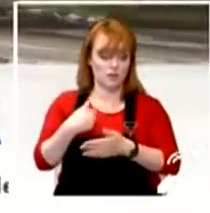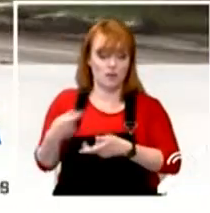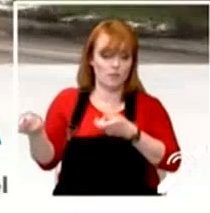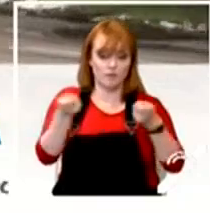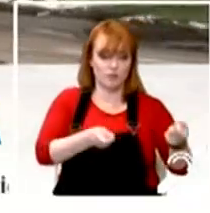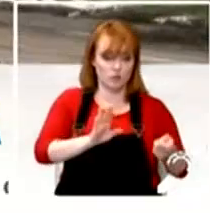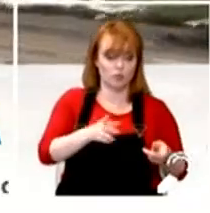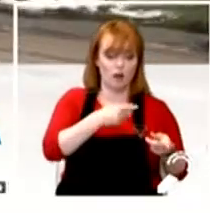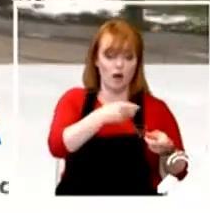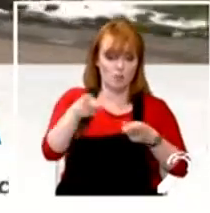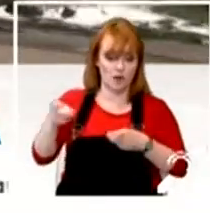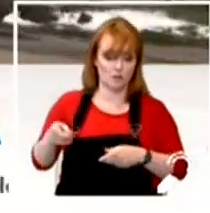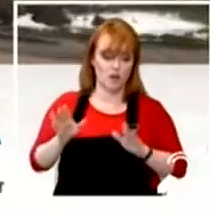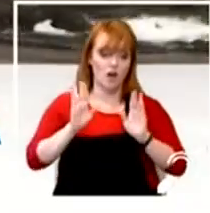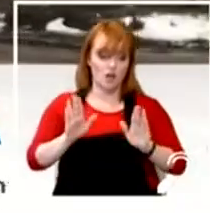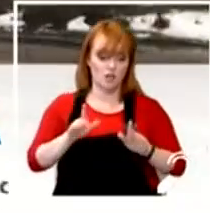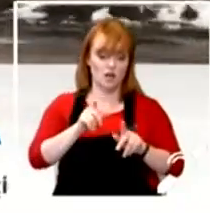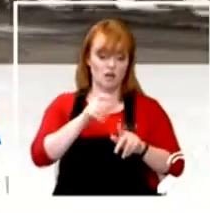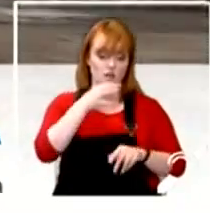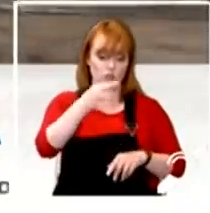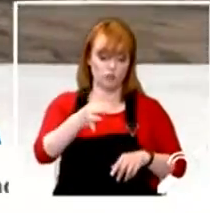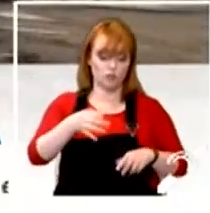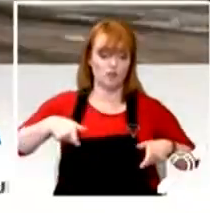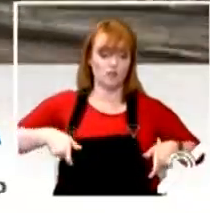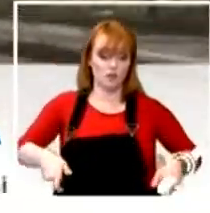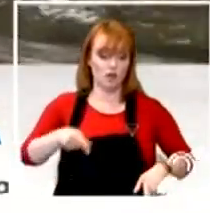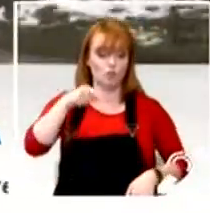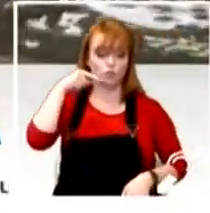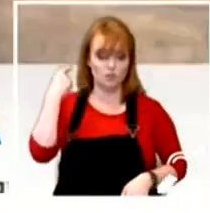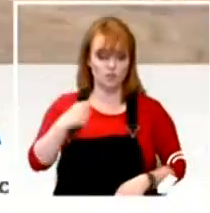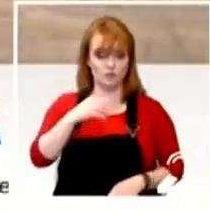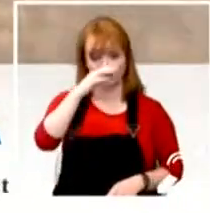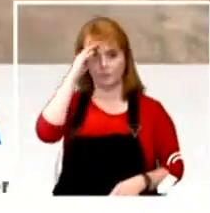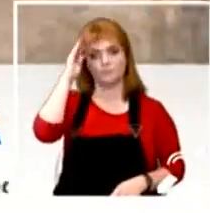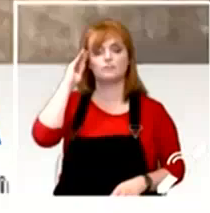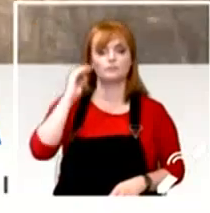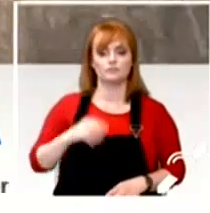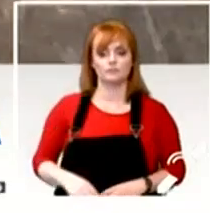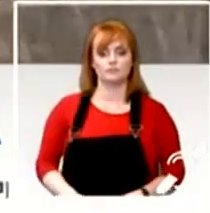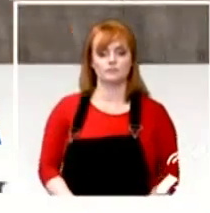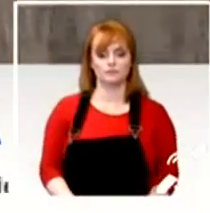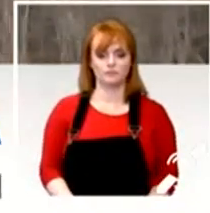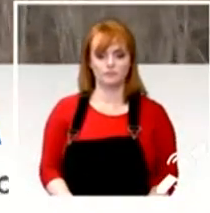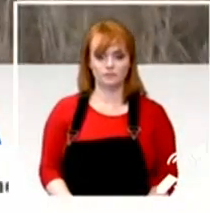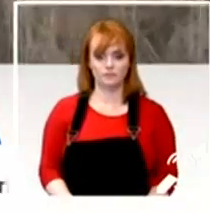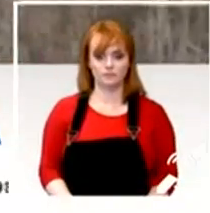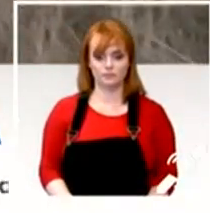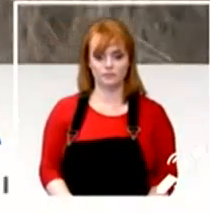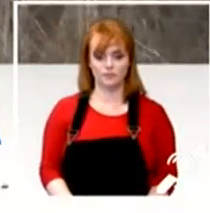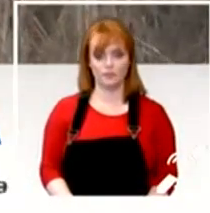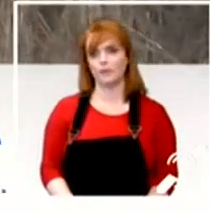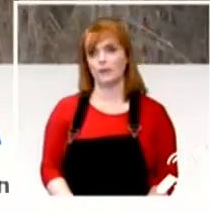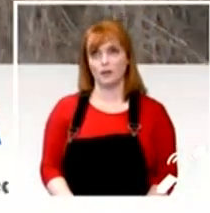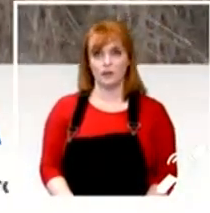armatei ucrainene pentru o ofensivă majoră menită să ducă la eliberarea teritoriilor ocupate cu ajutorul armamentului oferit de aliații NATO.